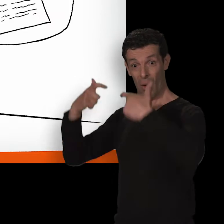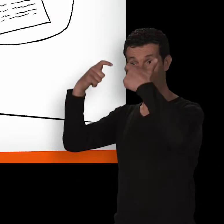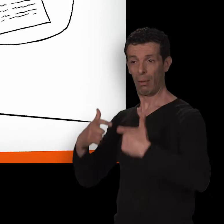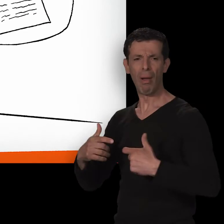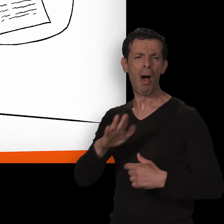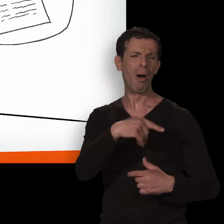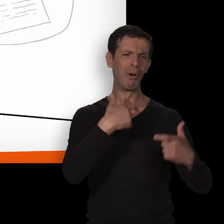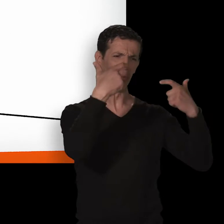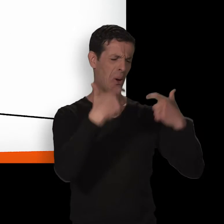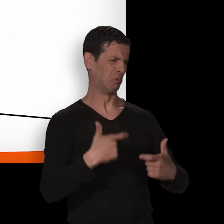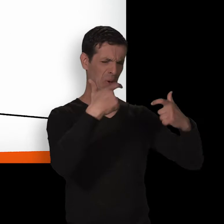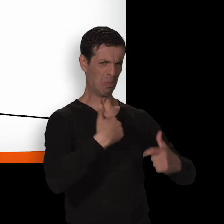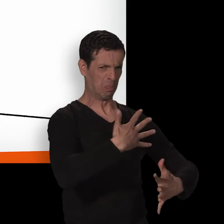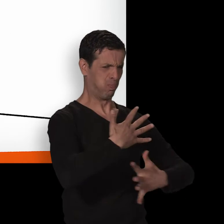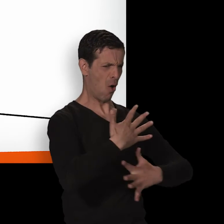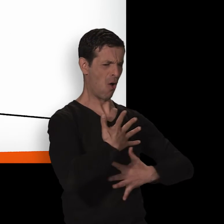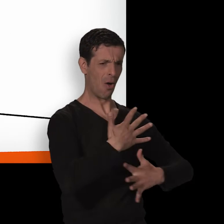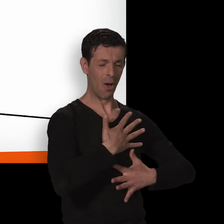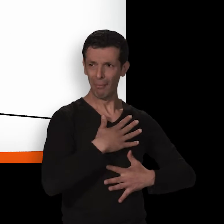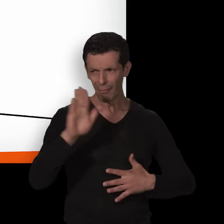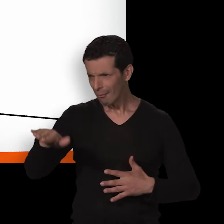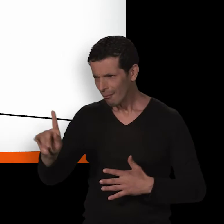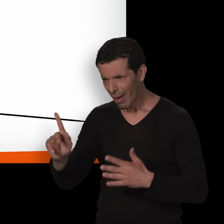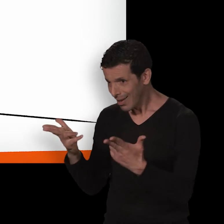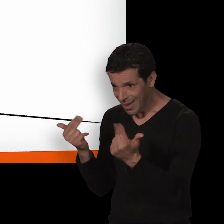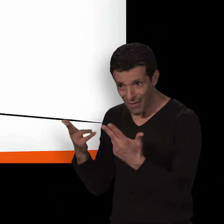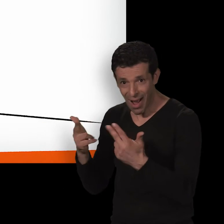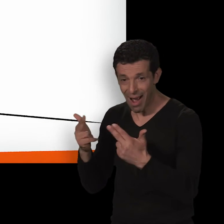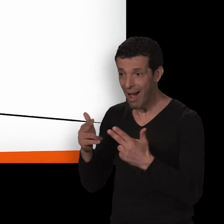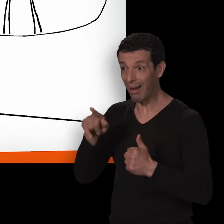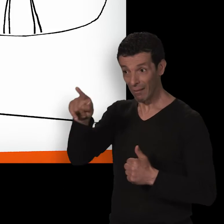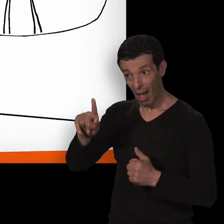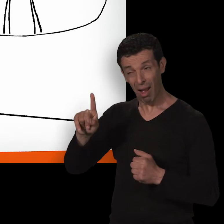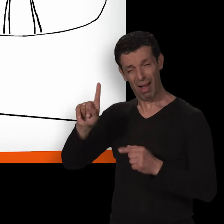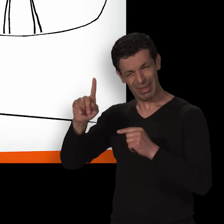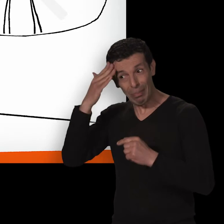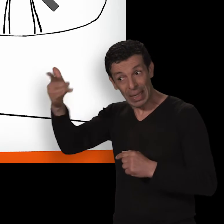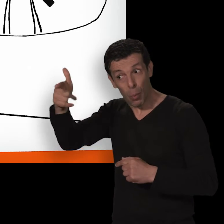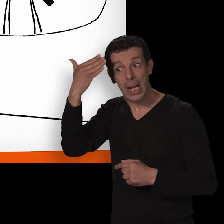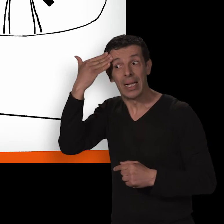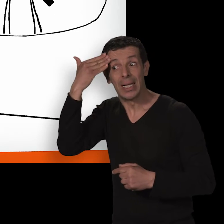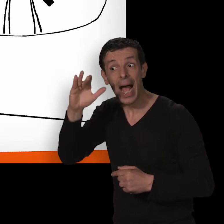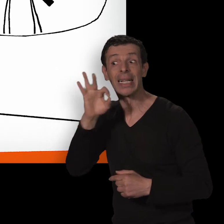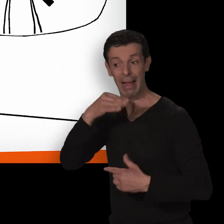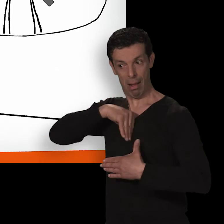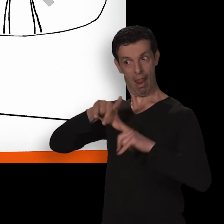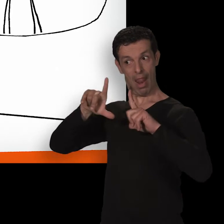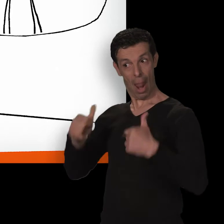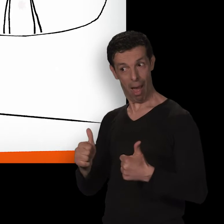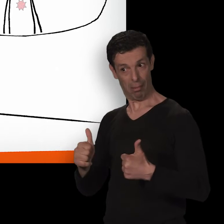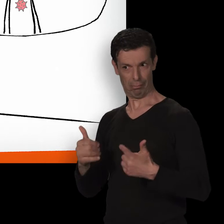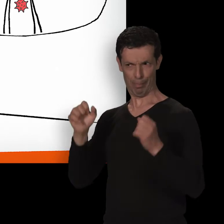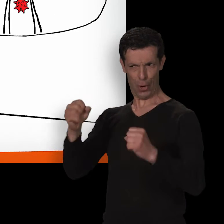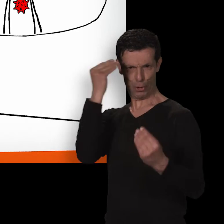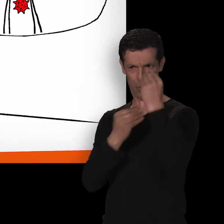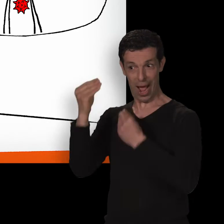test. Ah, mais ça me fait peur moi les tests. T'inquiète pas, ça va bien se passer. Mais il ne faut pas rester sans savoir parce que si tu sais que tu as le